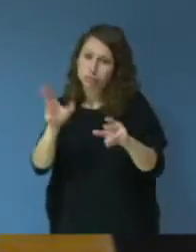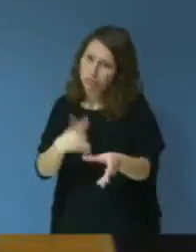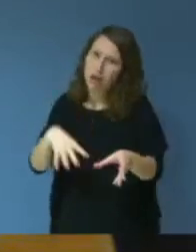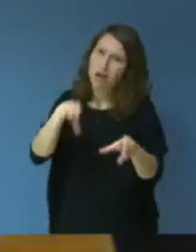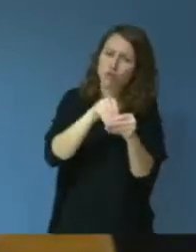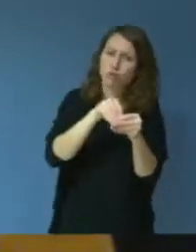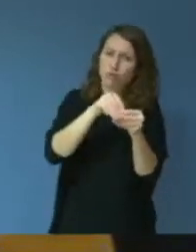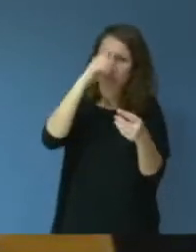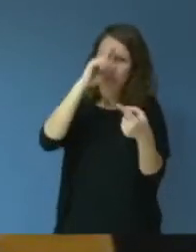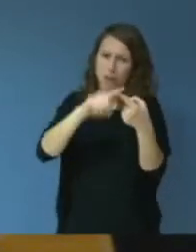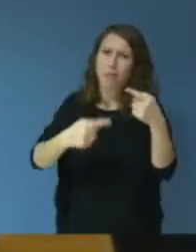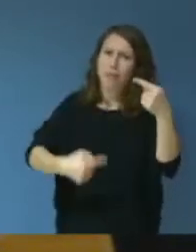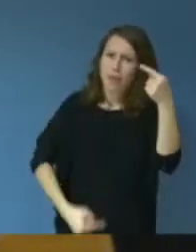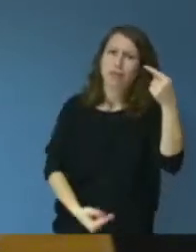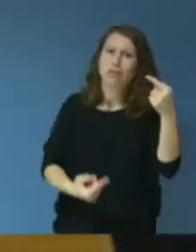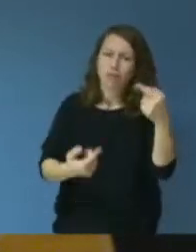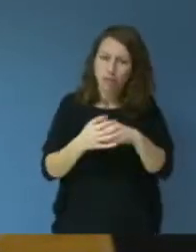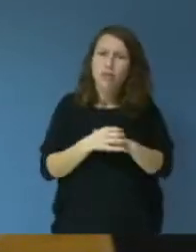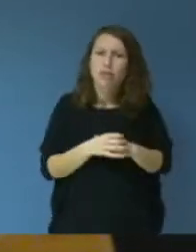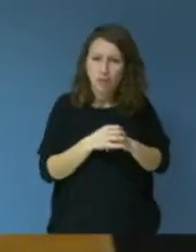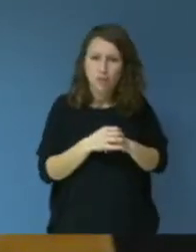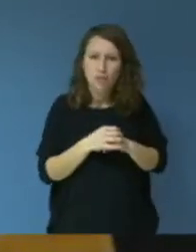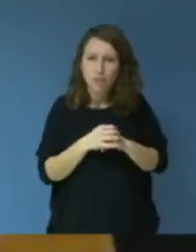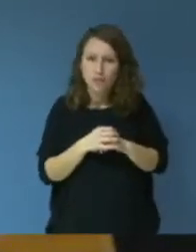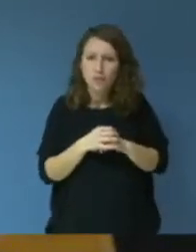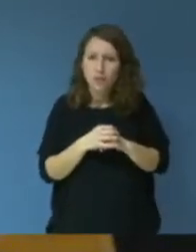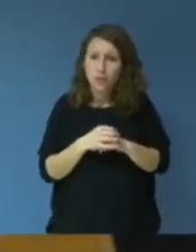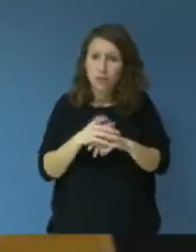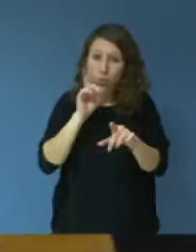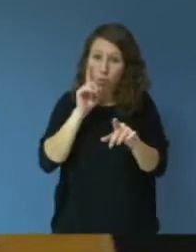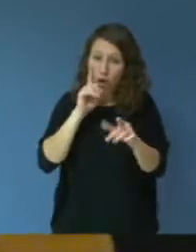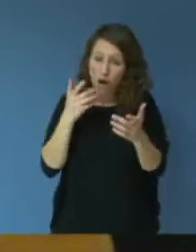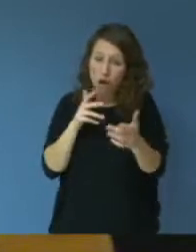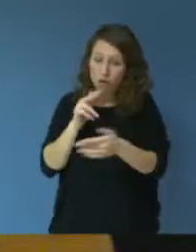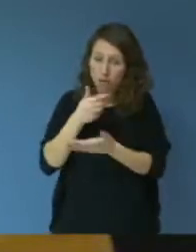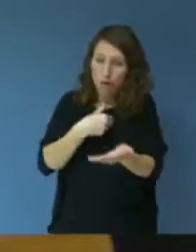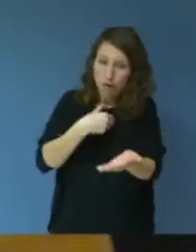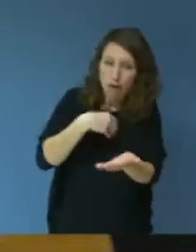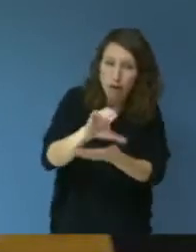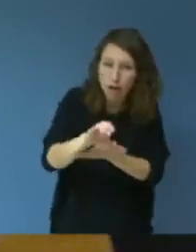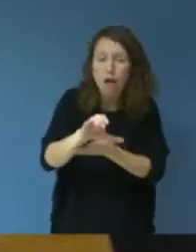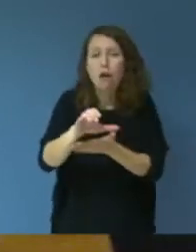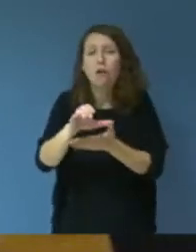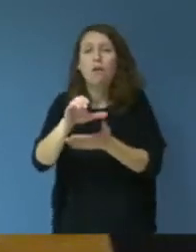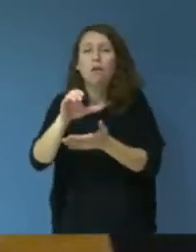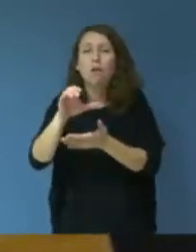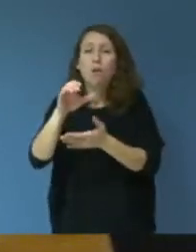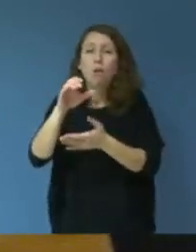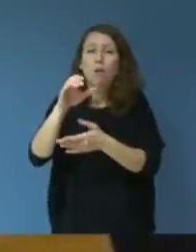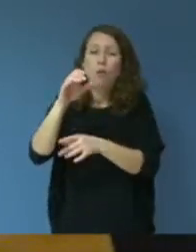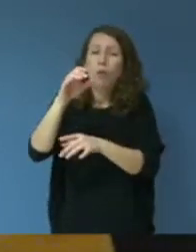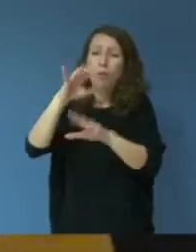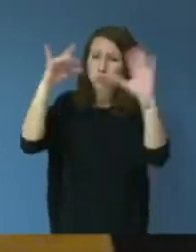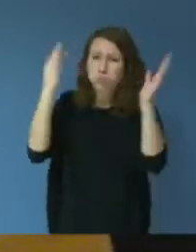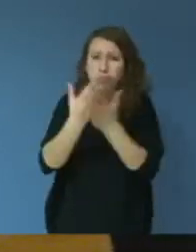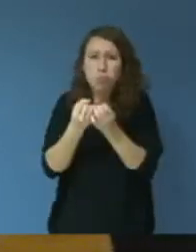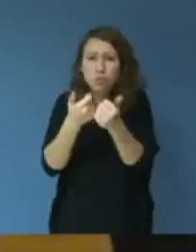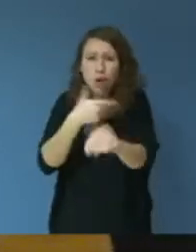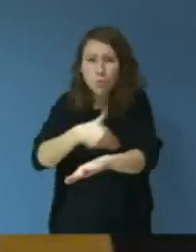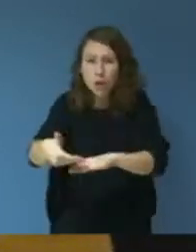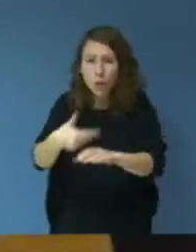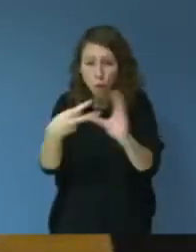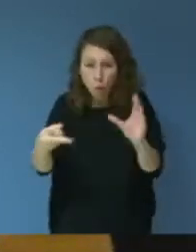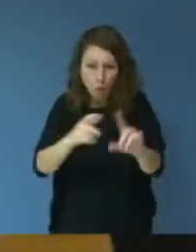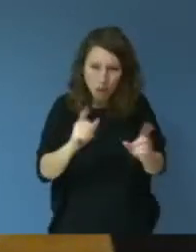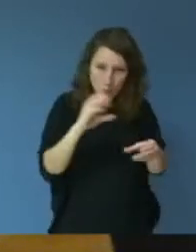versement d'indemnités d'investissement et de fonctionnement jusqu'en 1946 de plusieurs millions d'euros. Engagement non compté au regard du plan